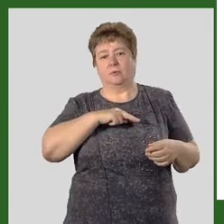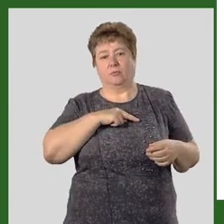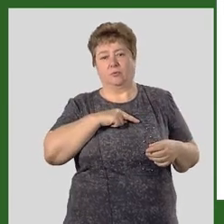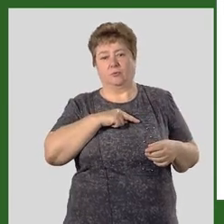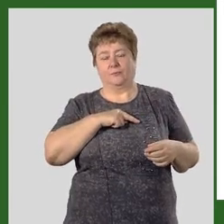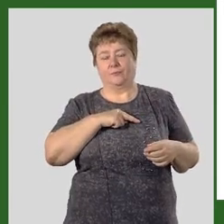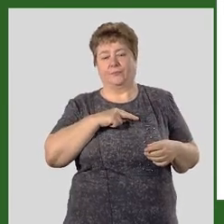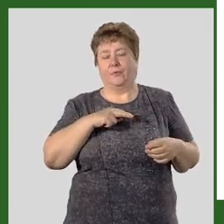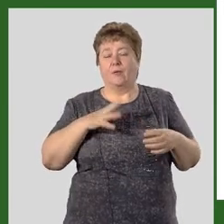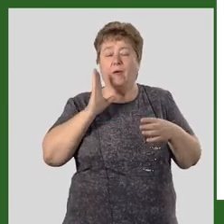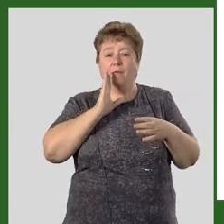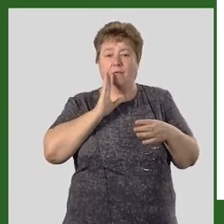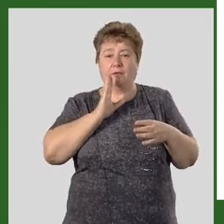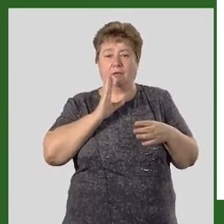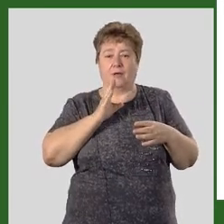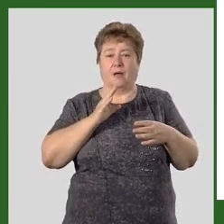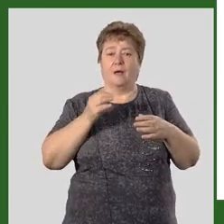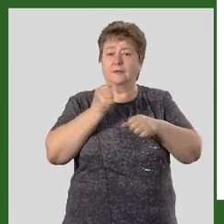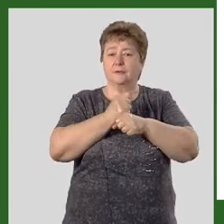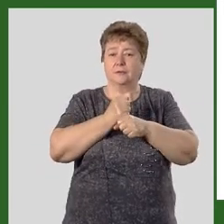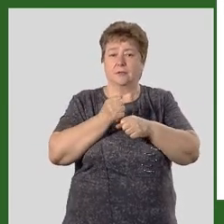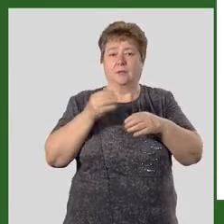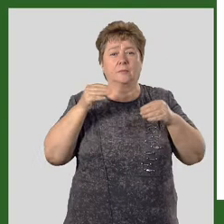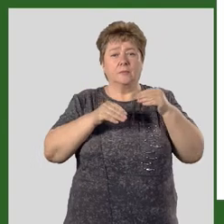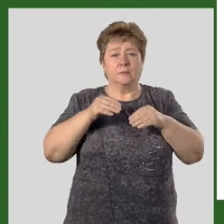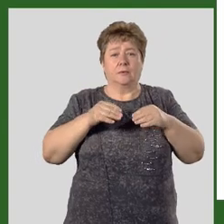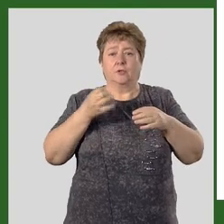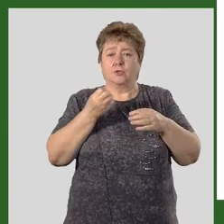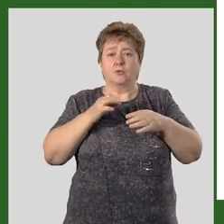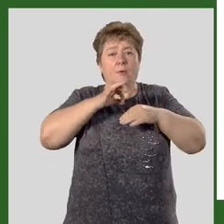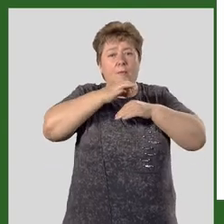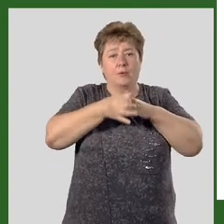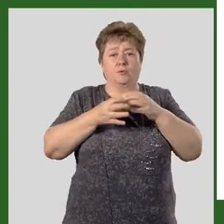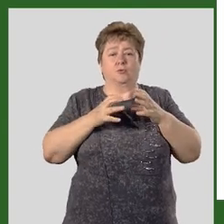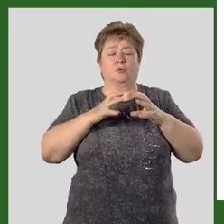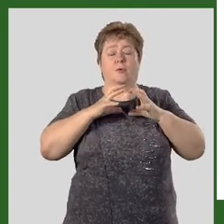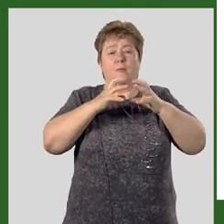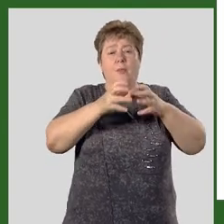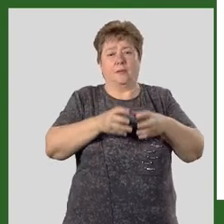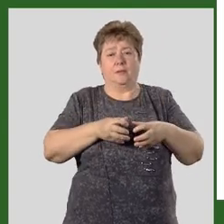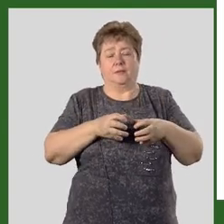работу. Вода образует еще одну оболочку нашей планеты.